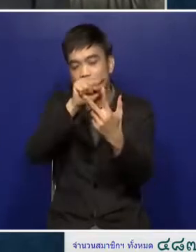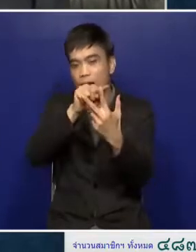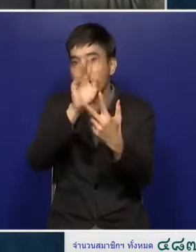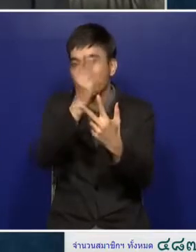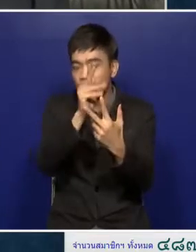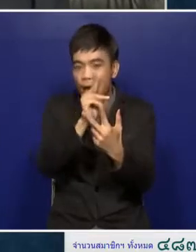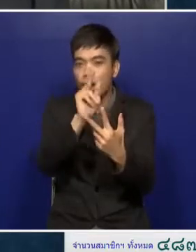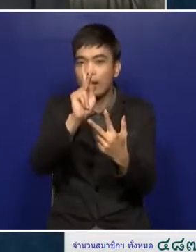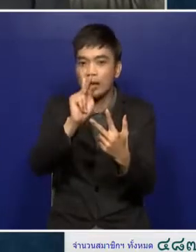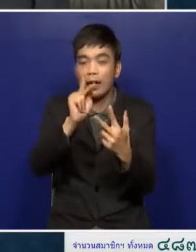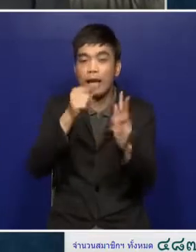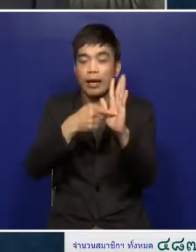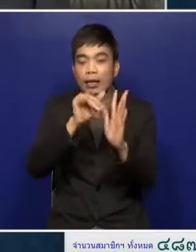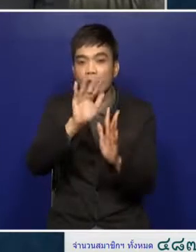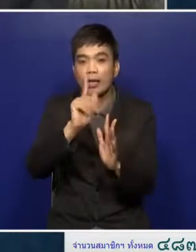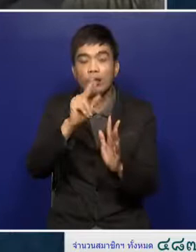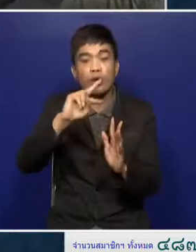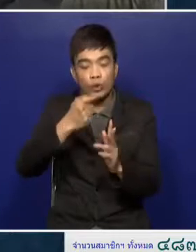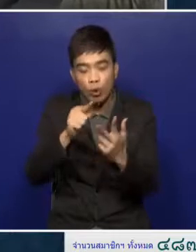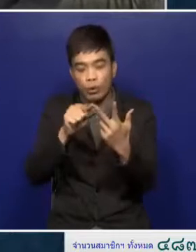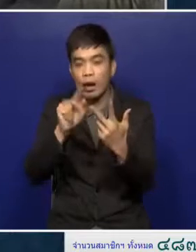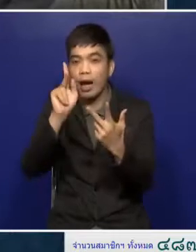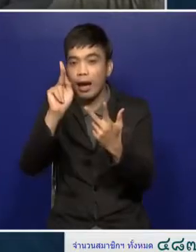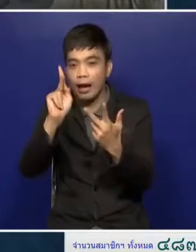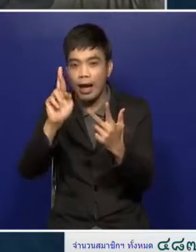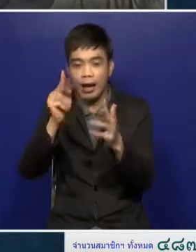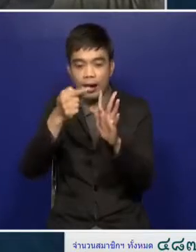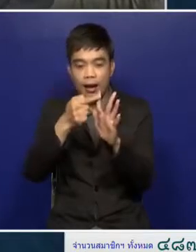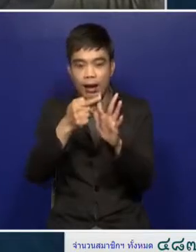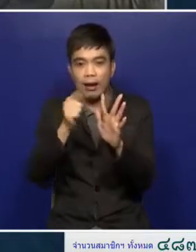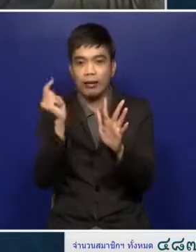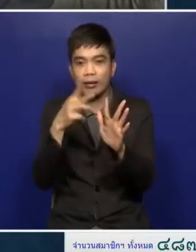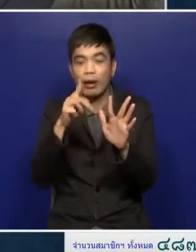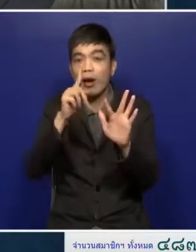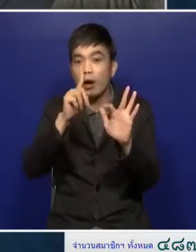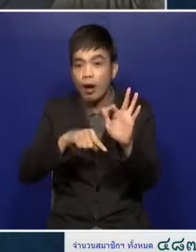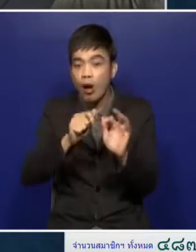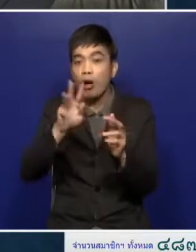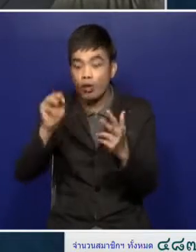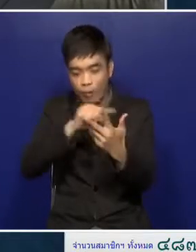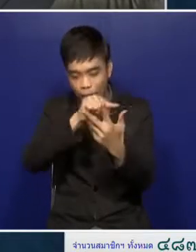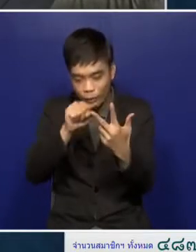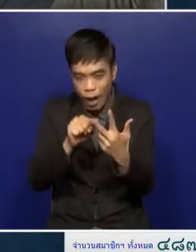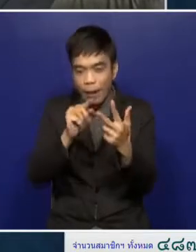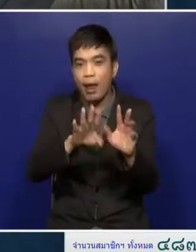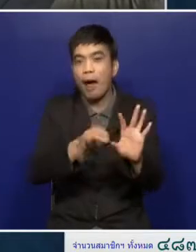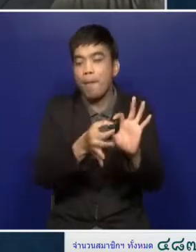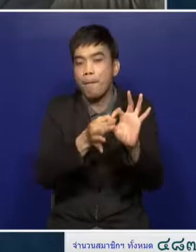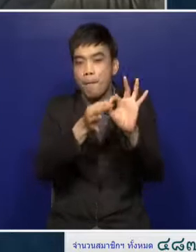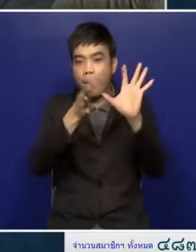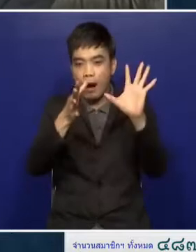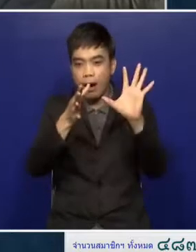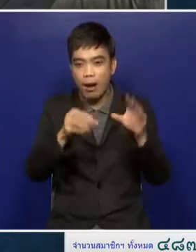รู้ในหลักสูตรของโรงเรียนอันนี้ก็เห็นด้วยนะครับว่าจริงๆแล้วเนี่ยเรื่องหลักสูตร